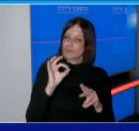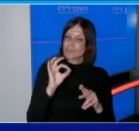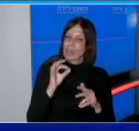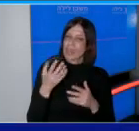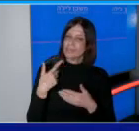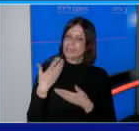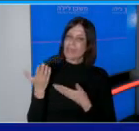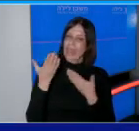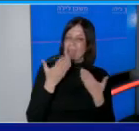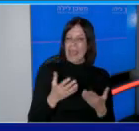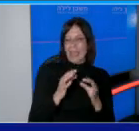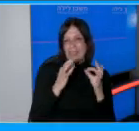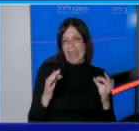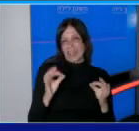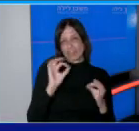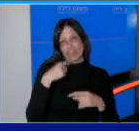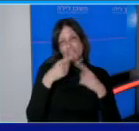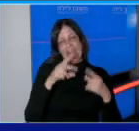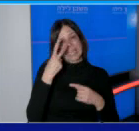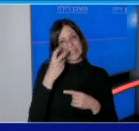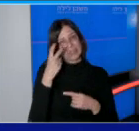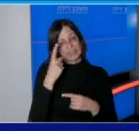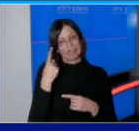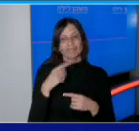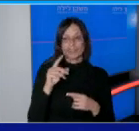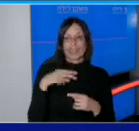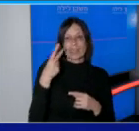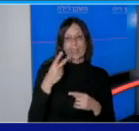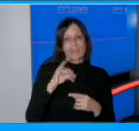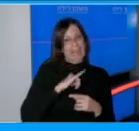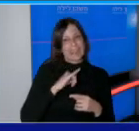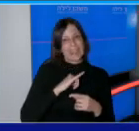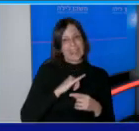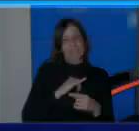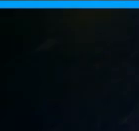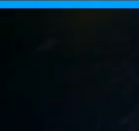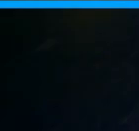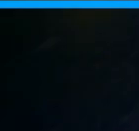לכם את תחילתה של 2020, שתהיה מעניינת ופורה. לילה טוב.